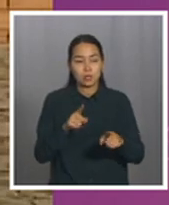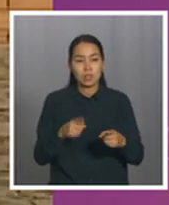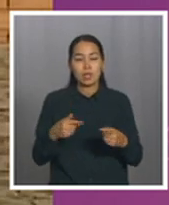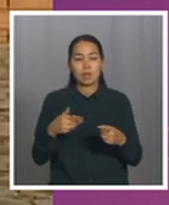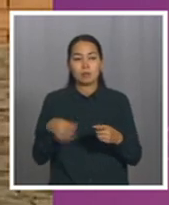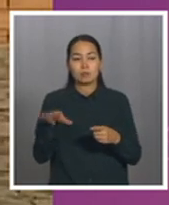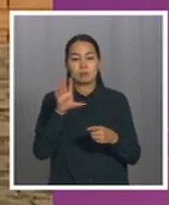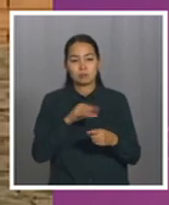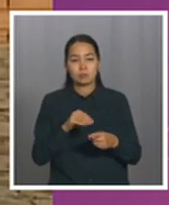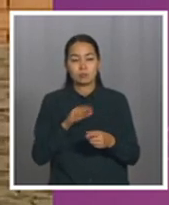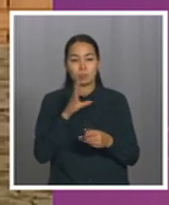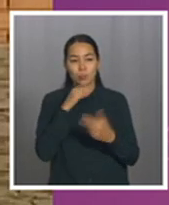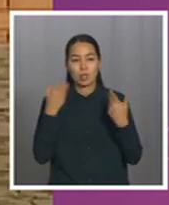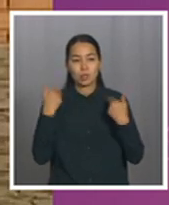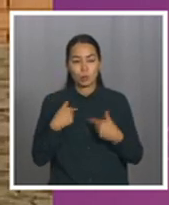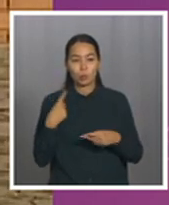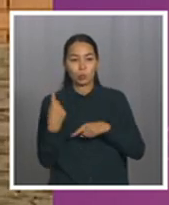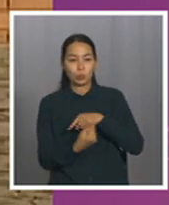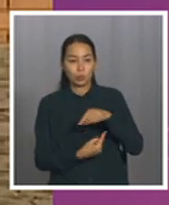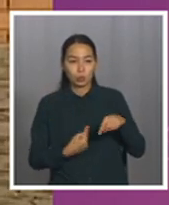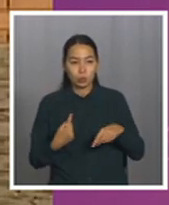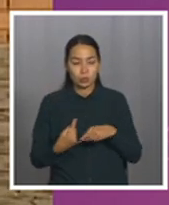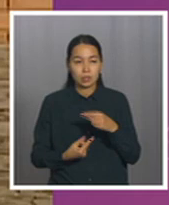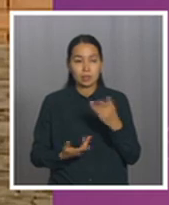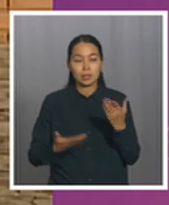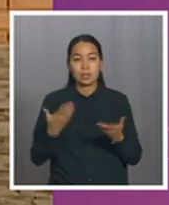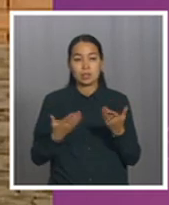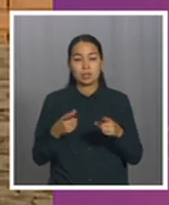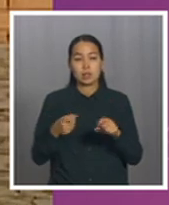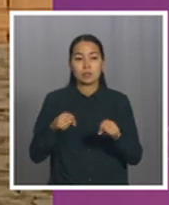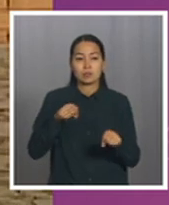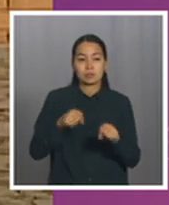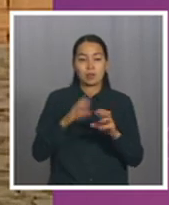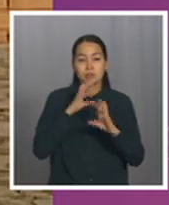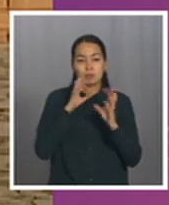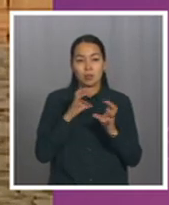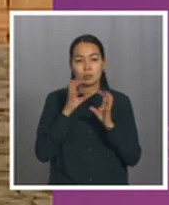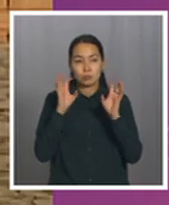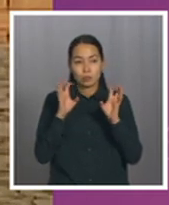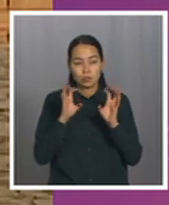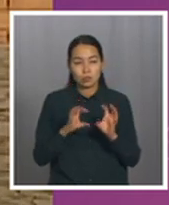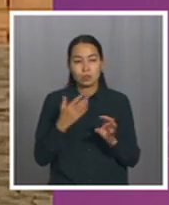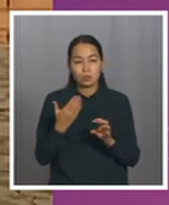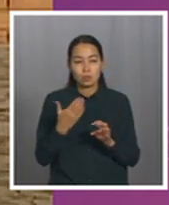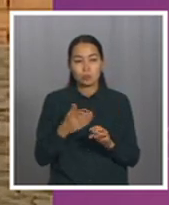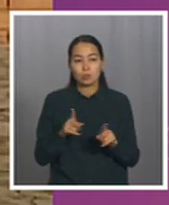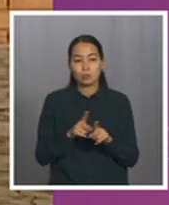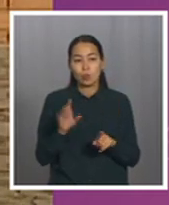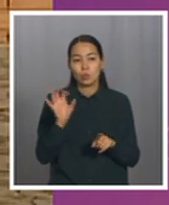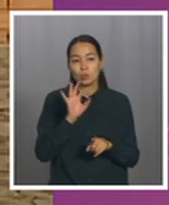бағытта қозғала бастайды. Сондықтан импульс моментінің сақталу заңы бойынша қорытқы момент 0-ге тең болып